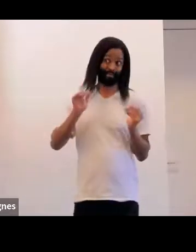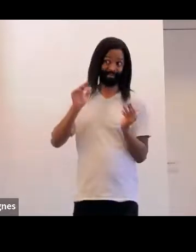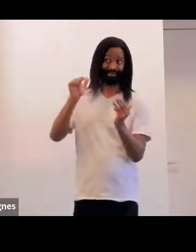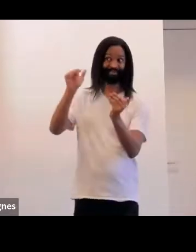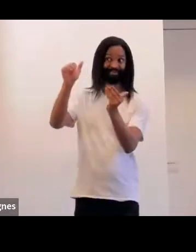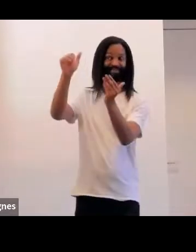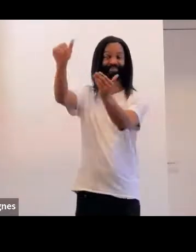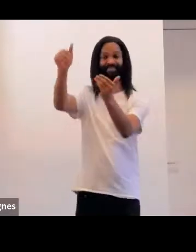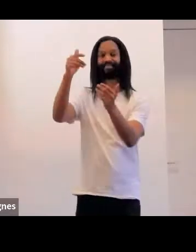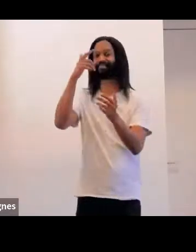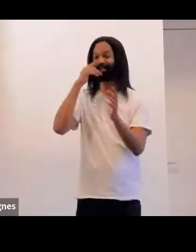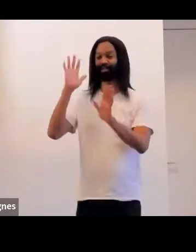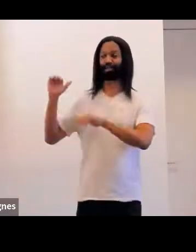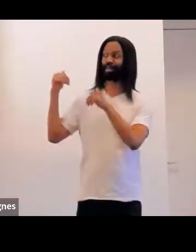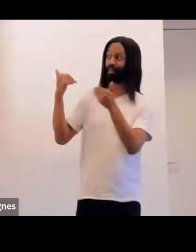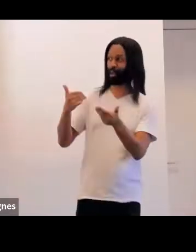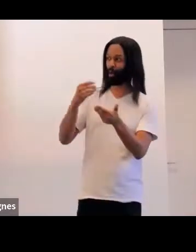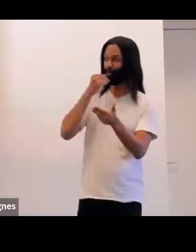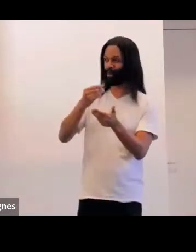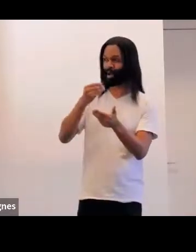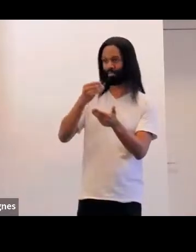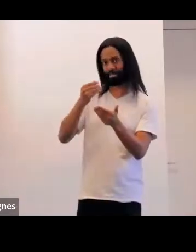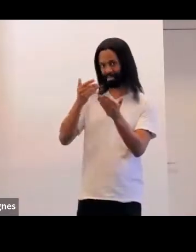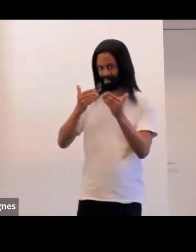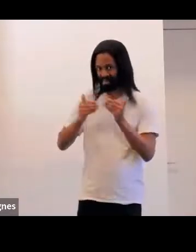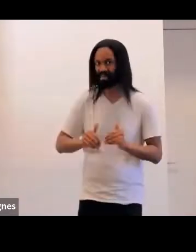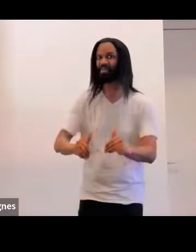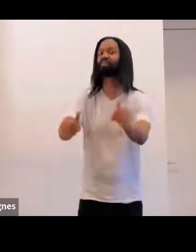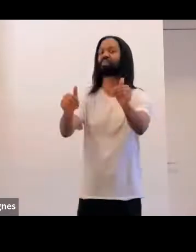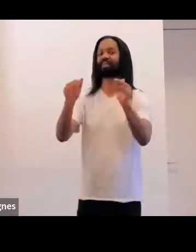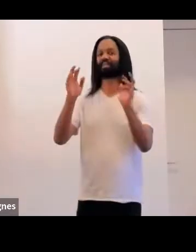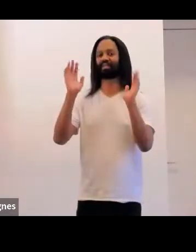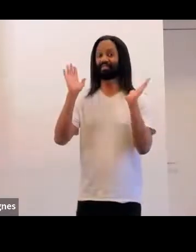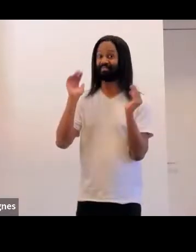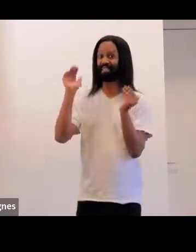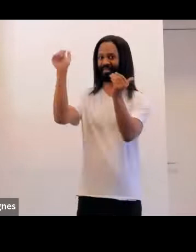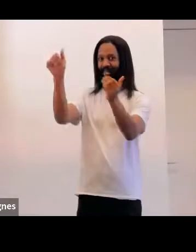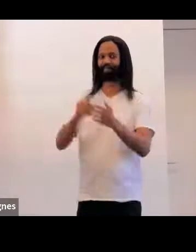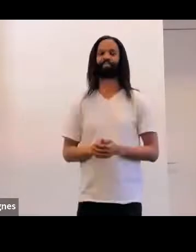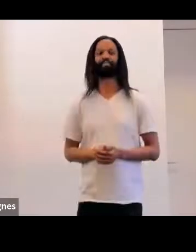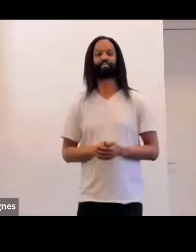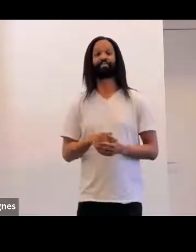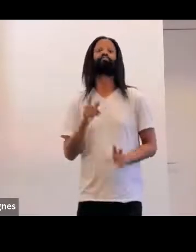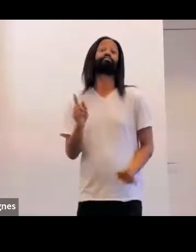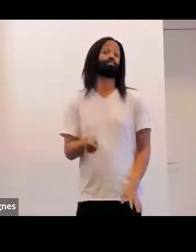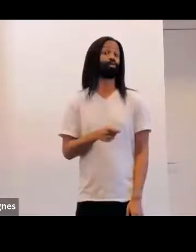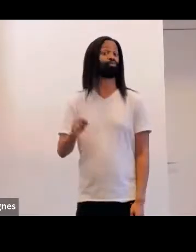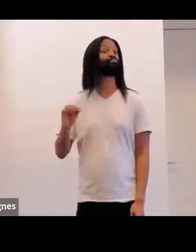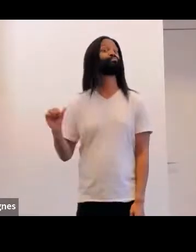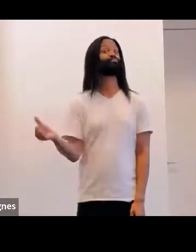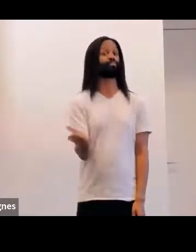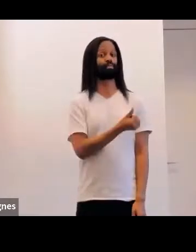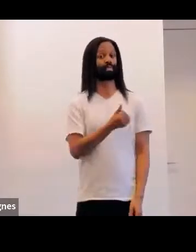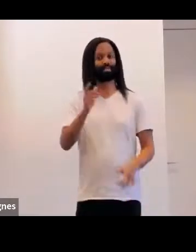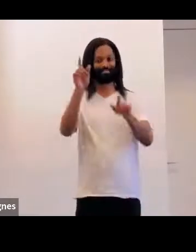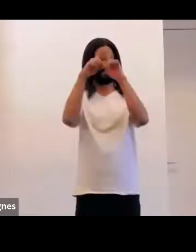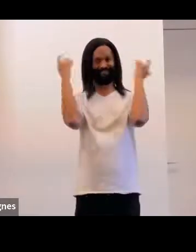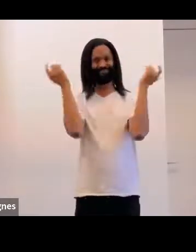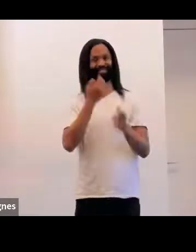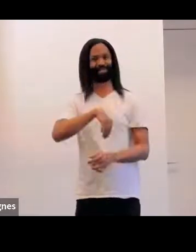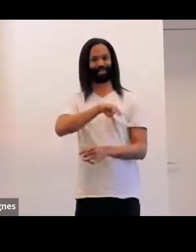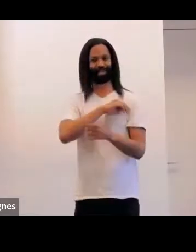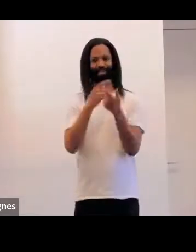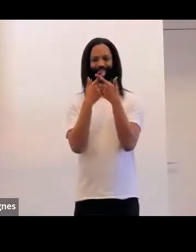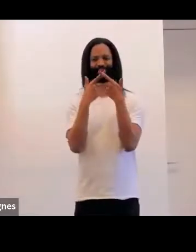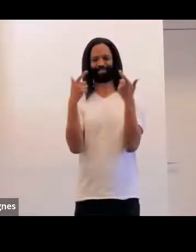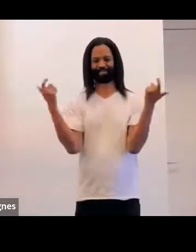prévalu jusqu'ici. Et chacun, évidemment, dans les responsabilités qui sont les siennes aujourd'hui. Merci de votre